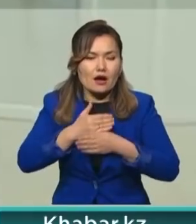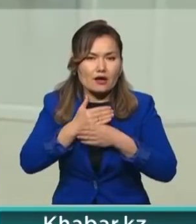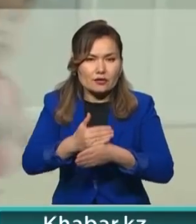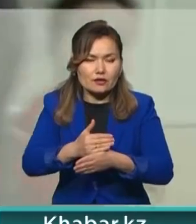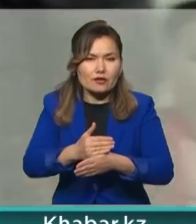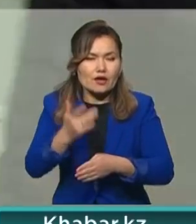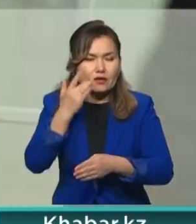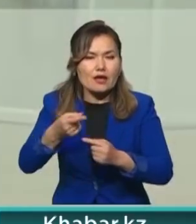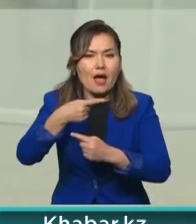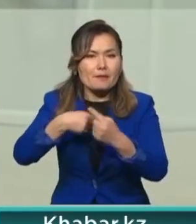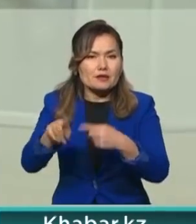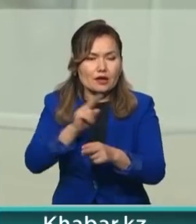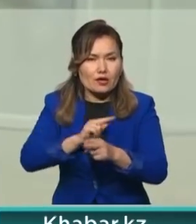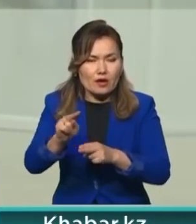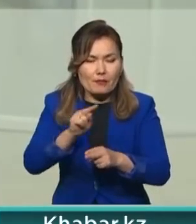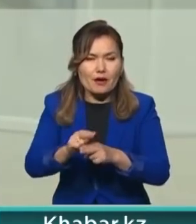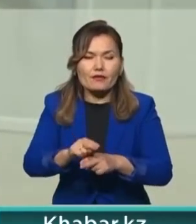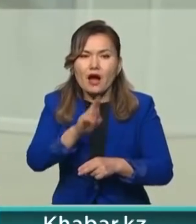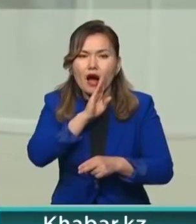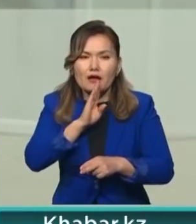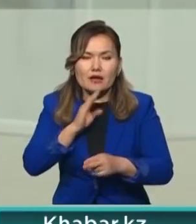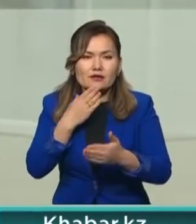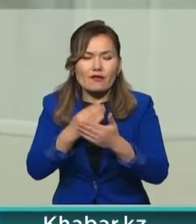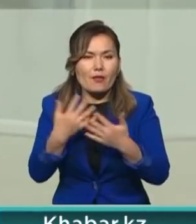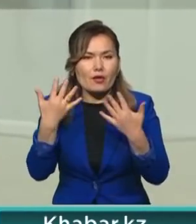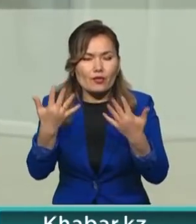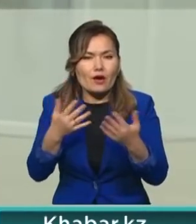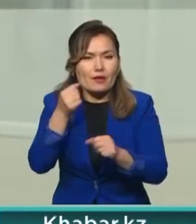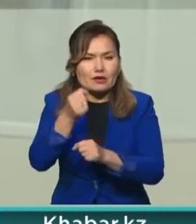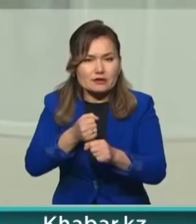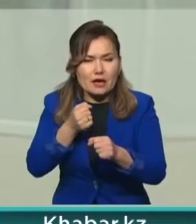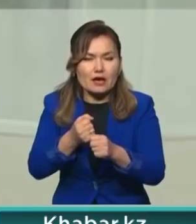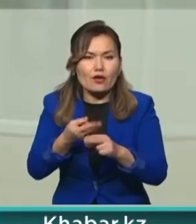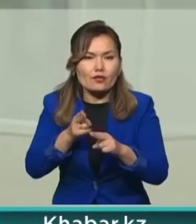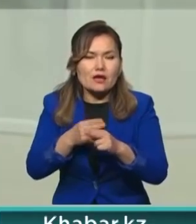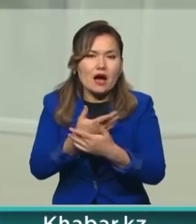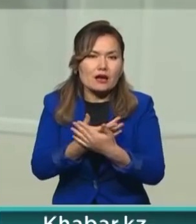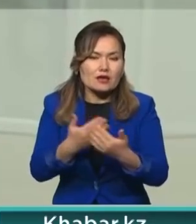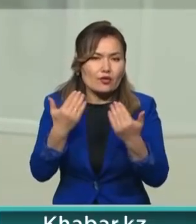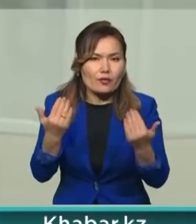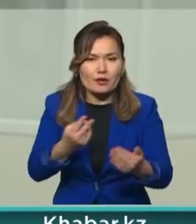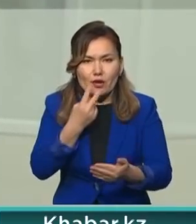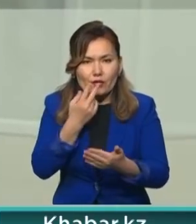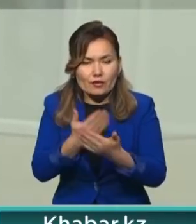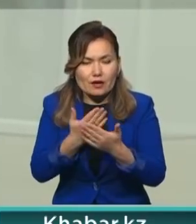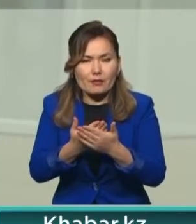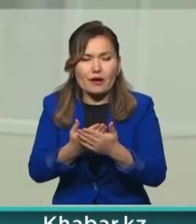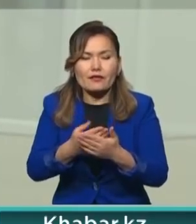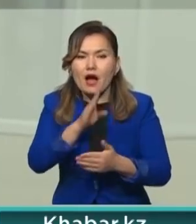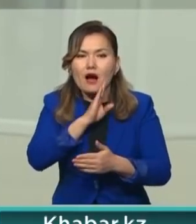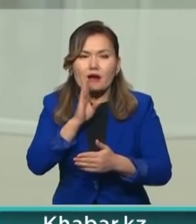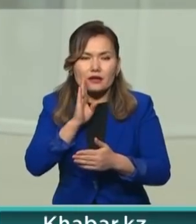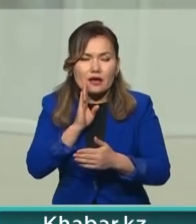аналарымыздың қолдарынан келетін әр түрлі бұйымдарды паш етіп көрсету, аналарды кәсіппен